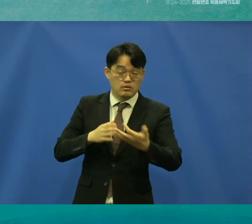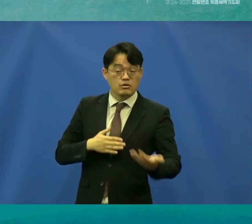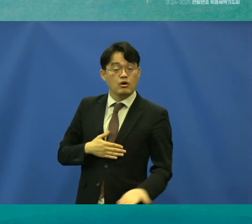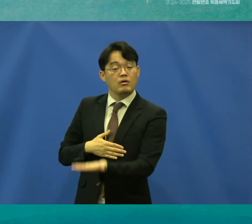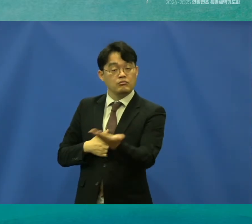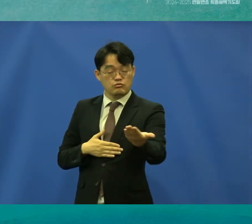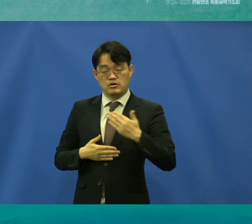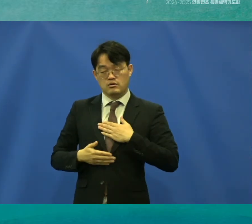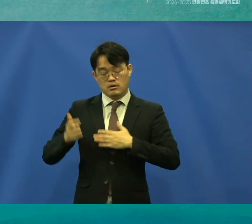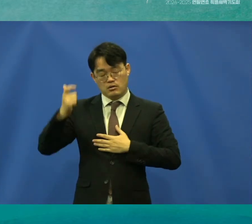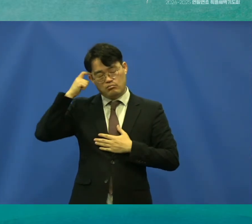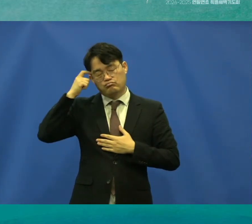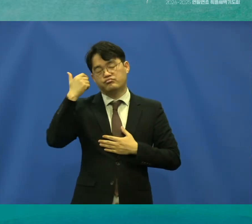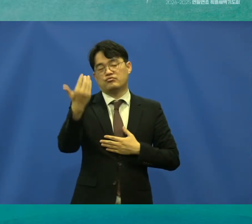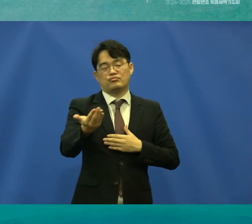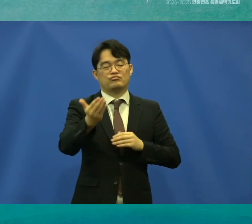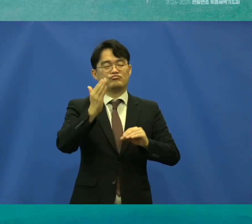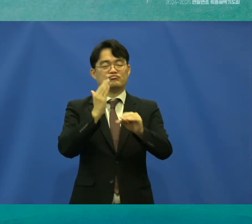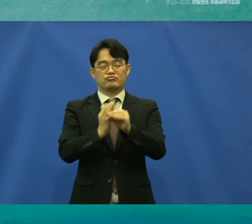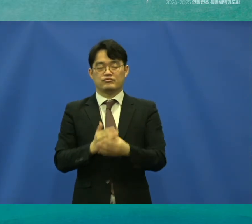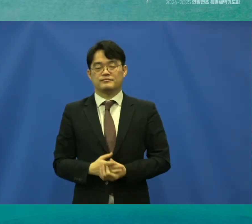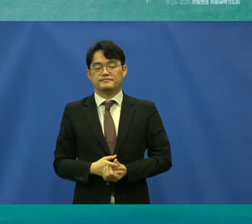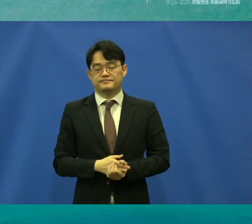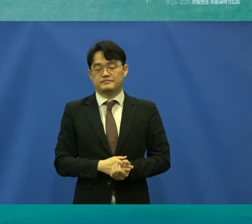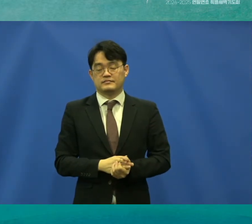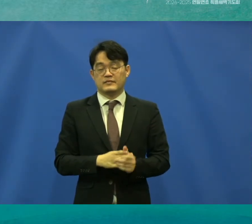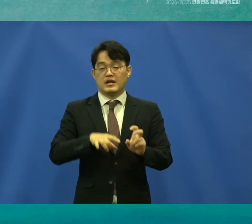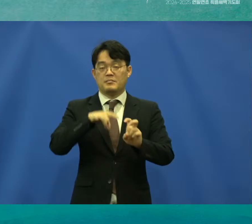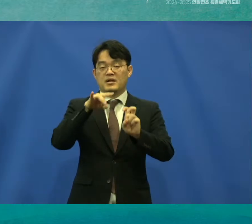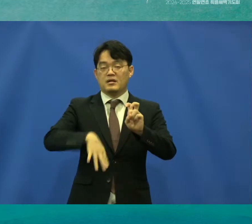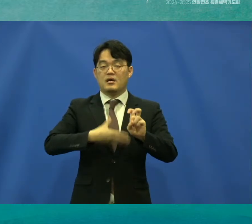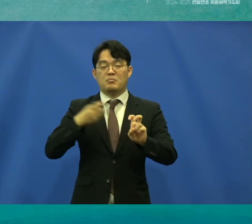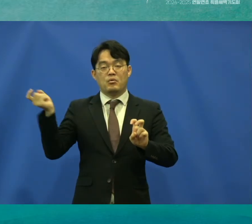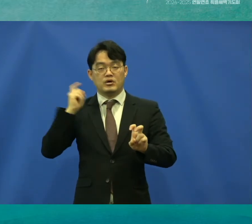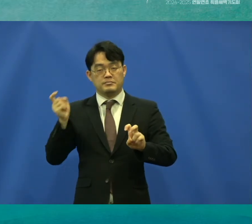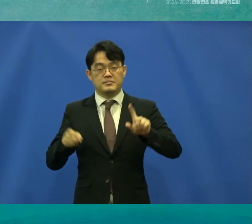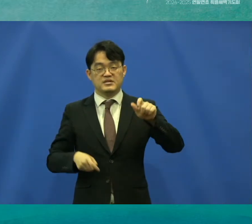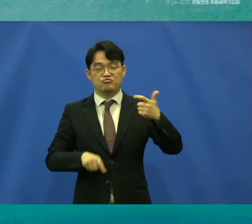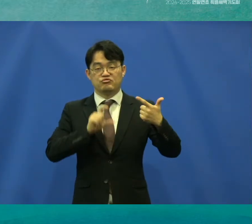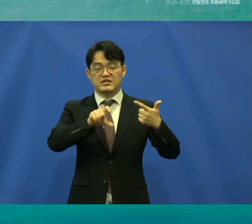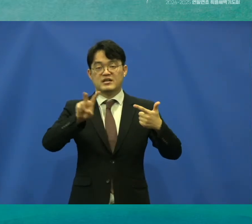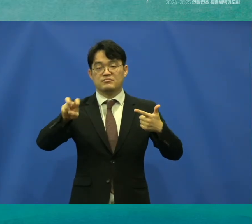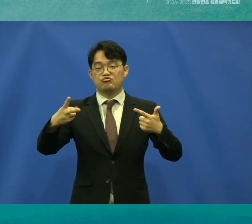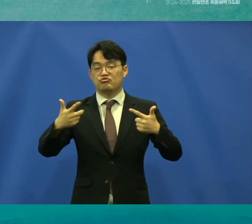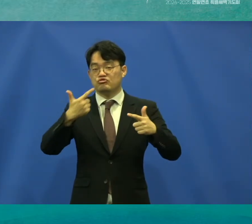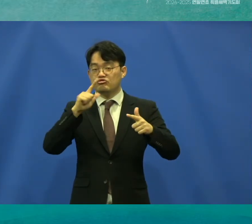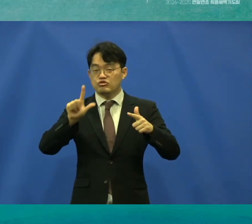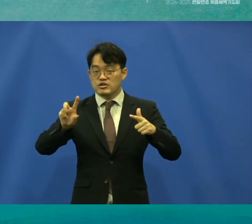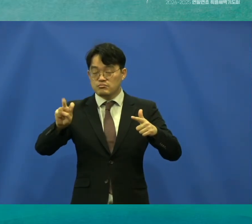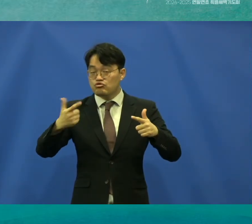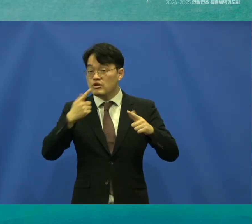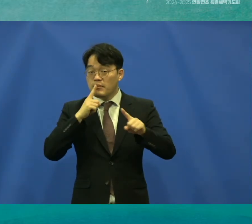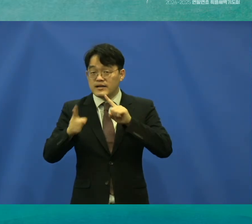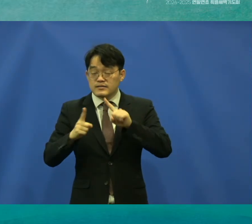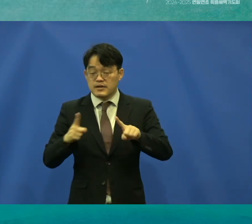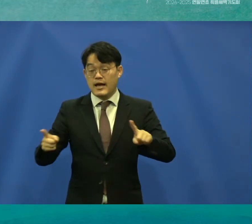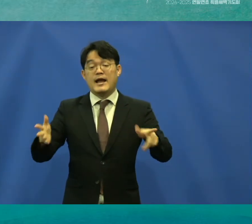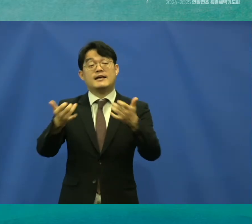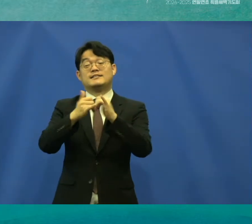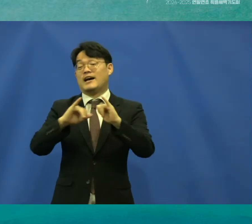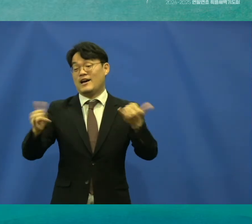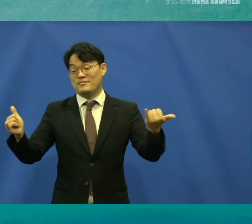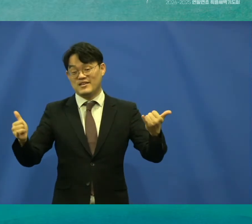여러분, 마태복음 16장 26절에 사람이 만일 온 천하를 얻고도 제 목숨을